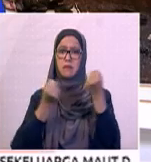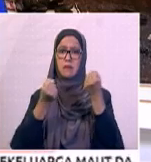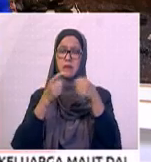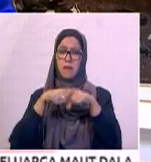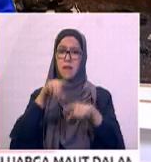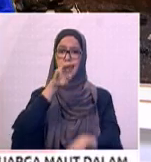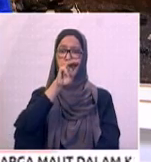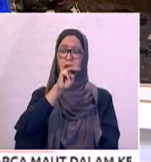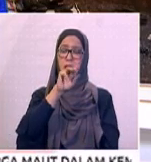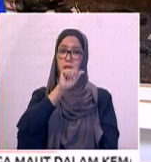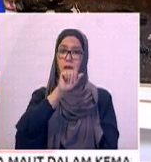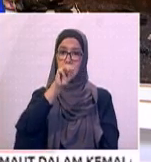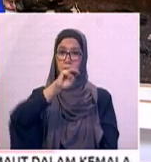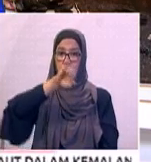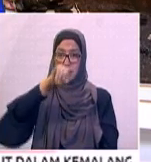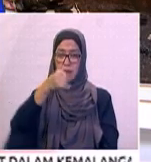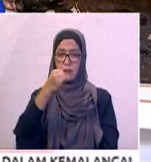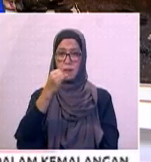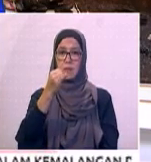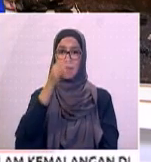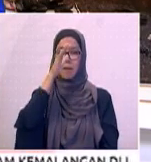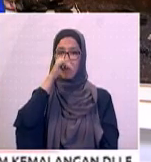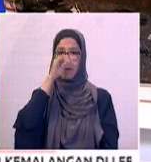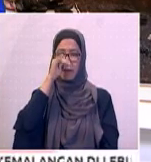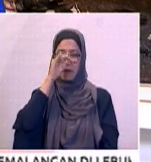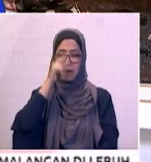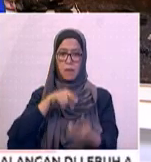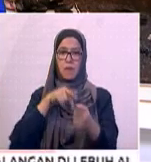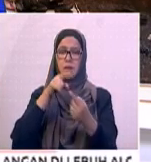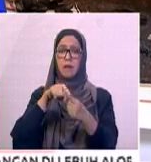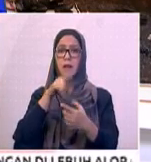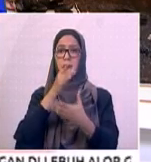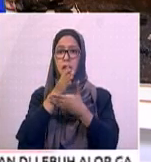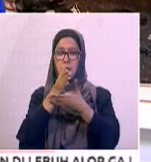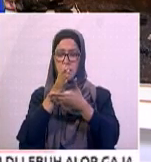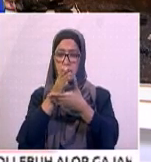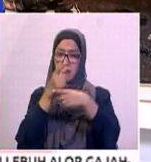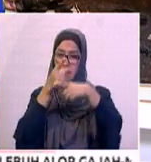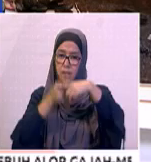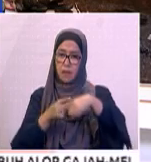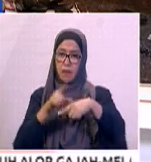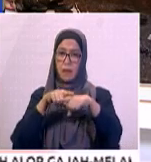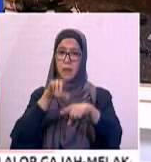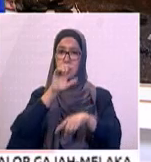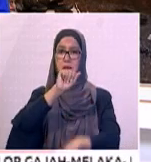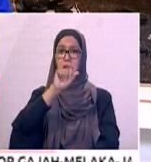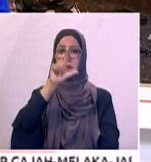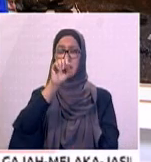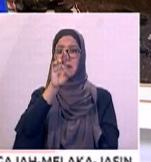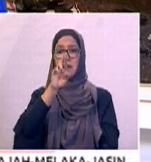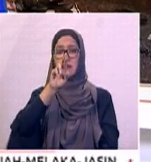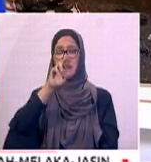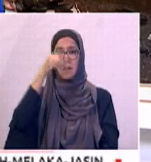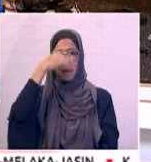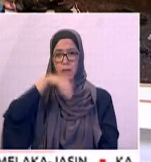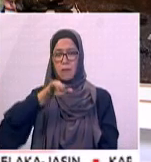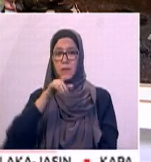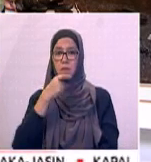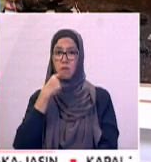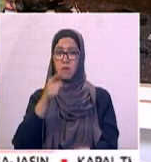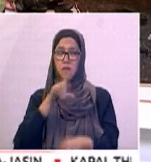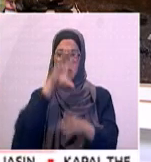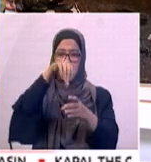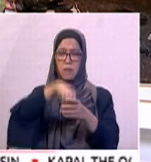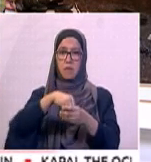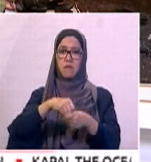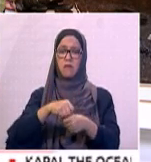AMJ menghala simpang 4 Alur Gajah. Insiden kira-kira 9.40 malam tadi itu membabitkan 2 pacuan 4